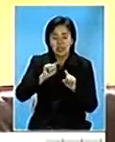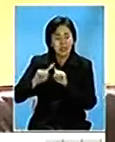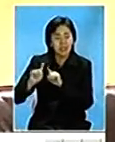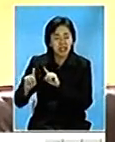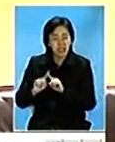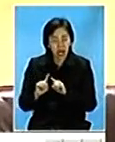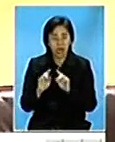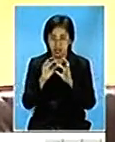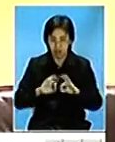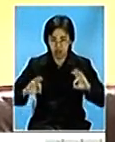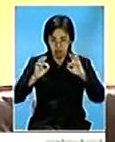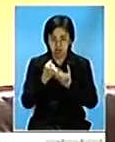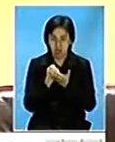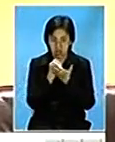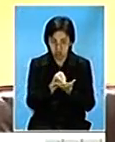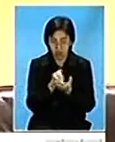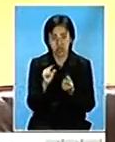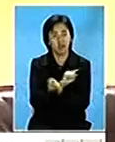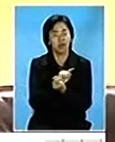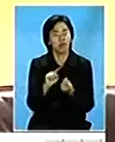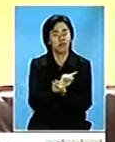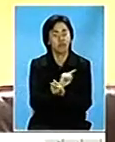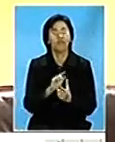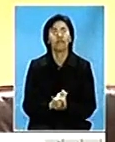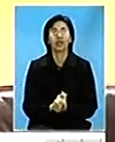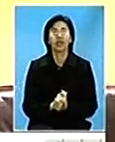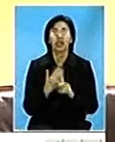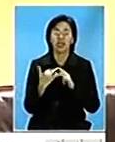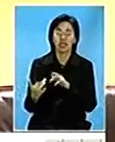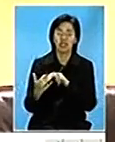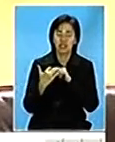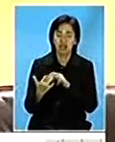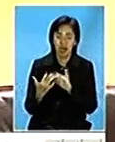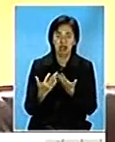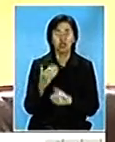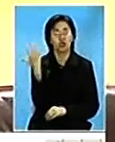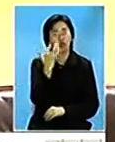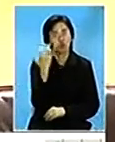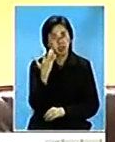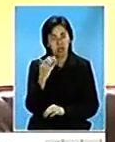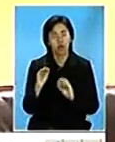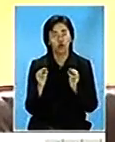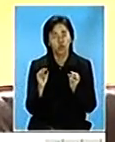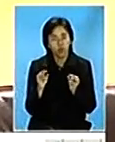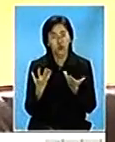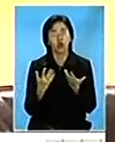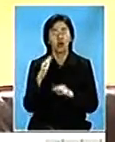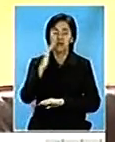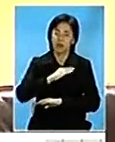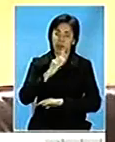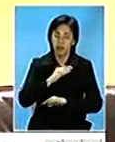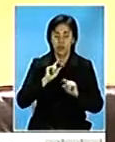ที่จะช่วยเหลือสังคมด้วยนะครับไม่ว่าทางสื่อสารมวลชนตลอดจนผู้ที่เกี่ยวข้องนะ